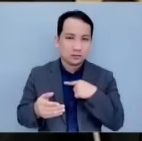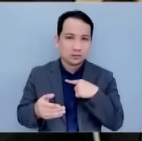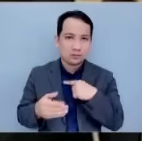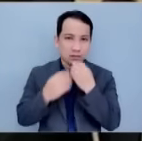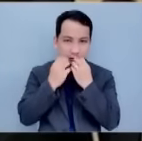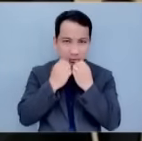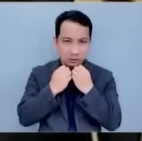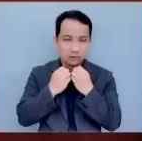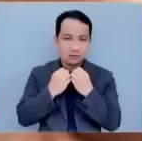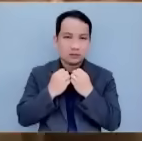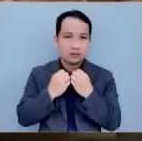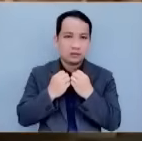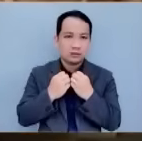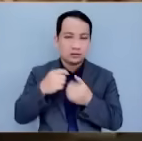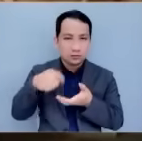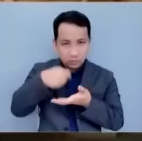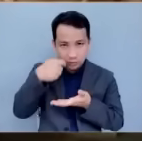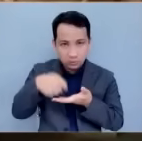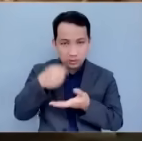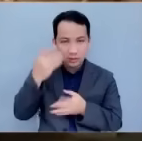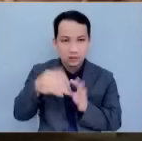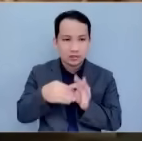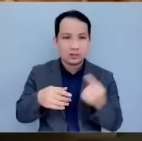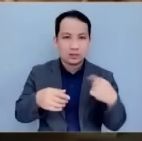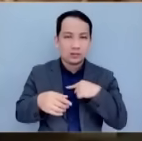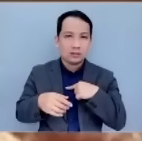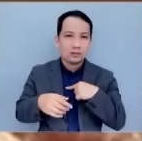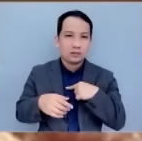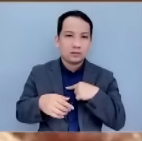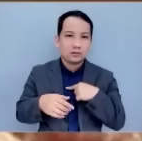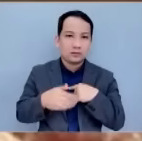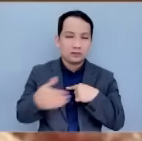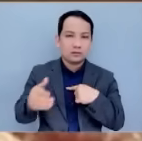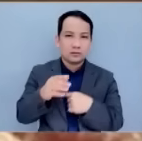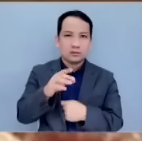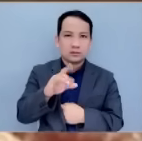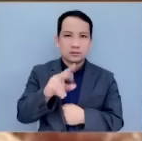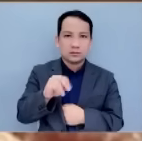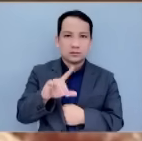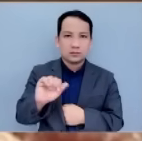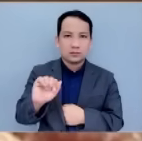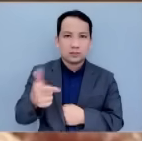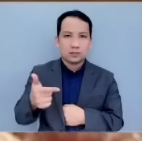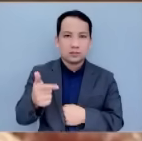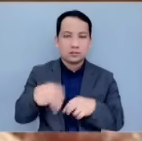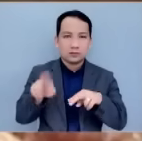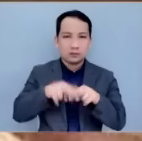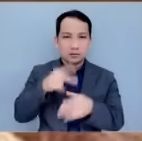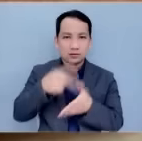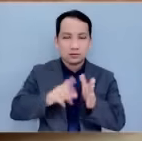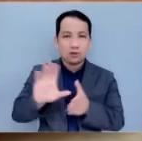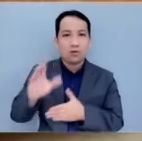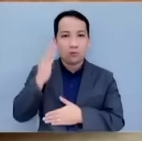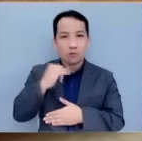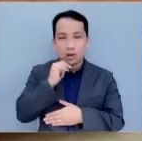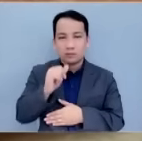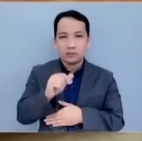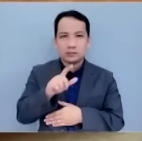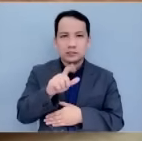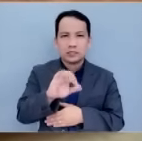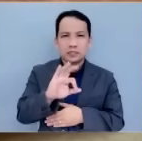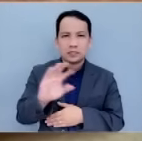ano pag may sabaw kasi. Ayon sa Samahang Industriya ng Agrikultura o SINAC, tumaas ang presyo ng baboy dahil pa rin sa African Swine